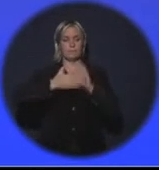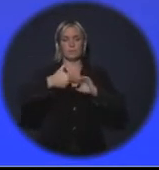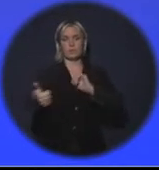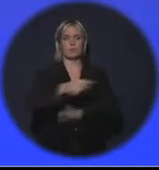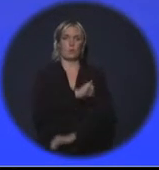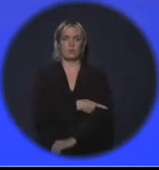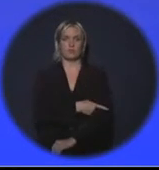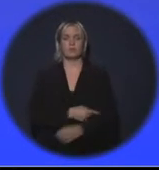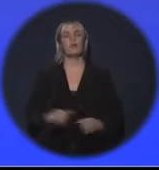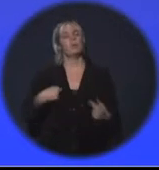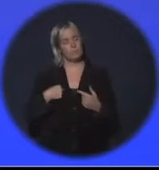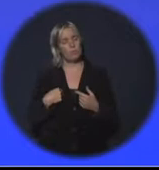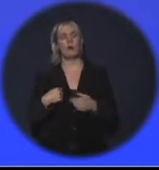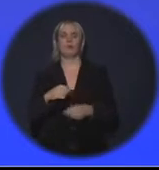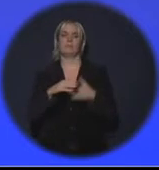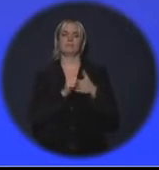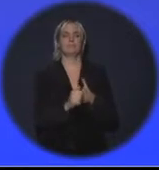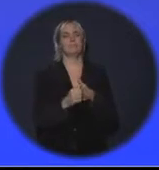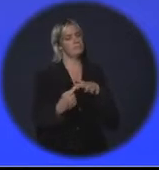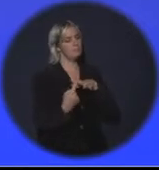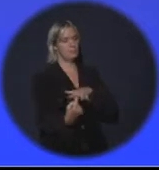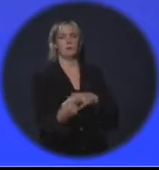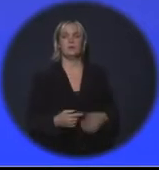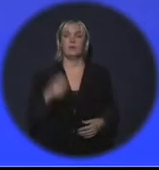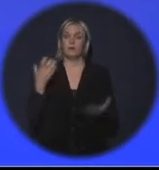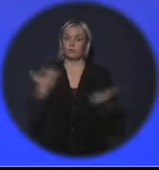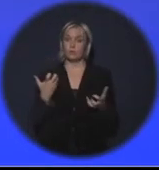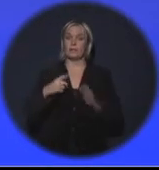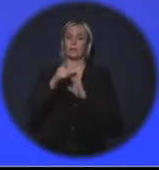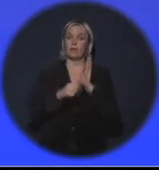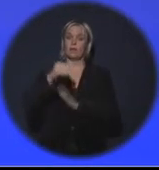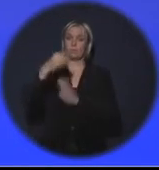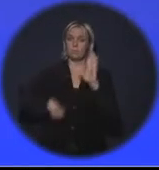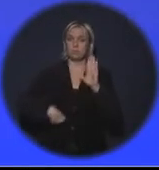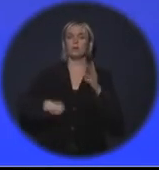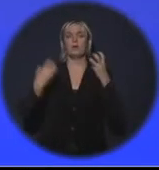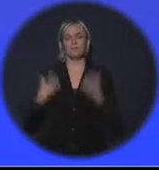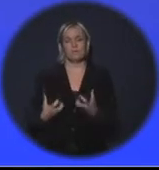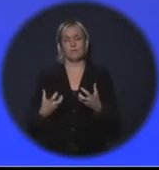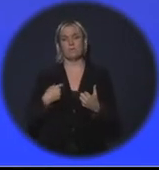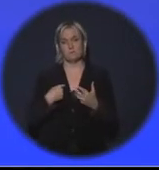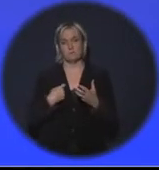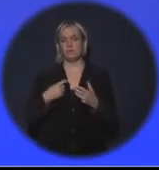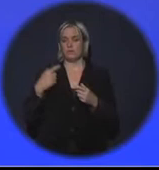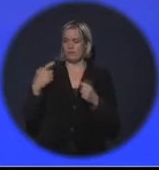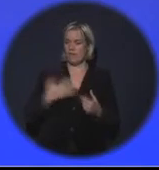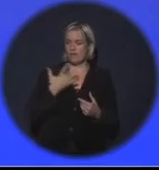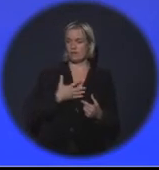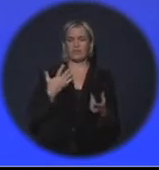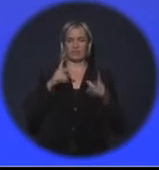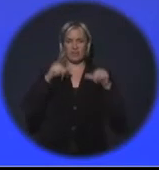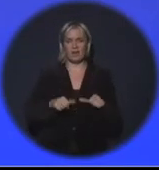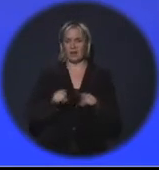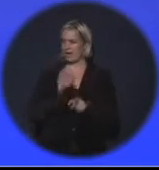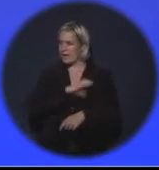énergétique. Je conduirai ce travail. Je souhaite que l'écriture de cette loi, chère Laurence Toubiana, bénéficie du même esprit